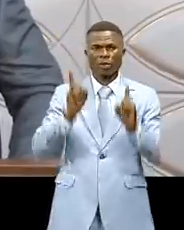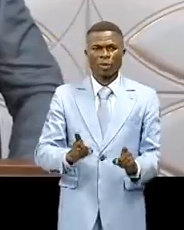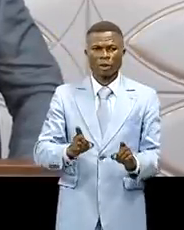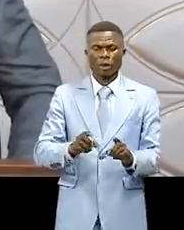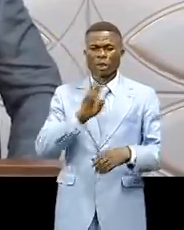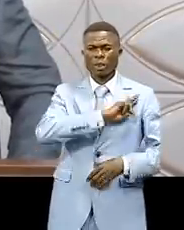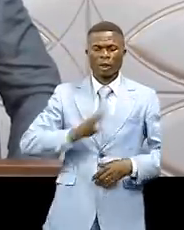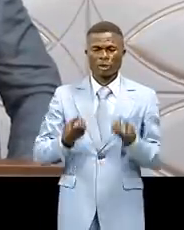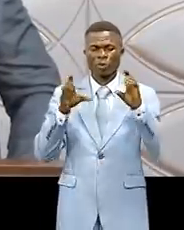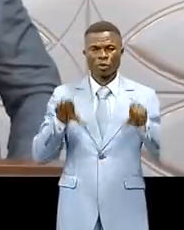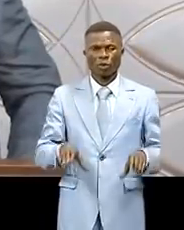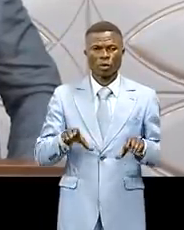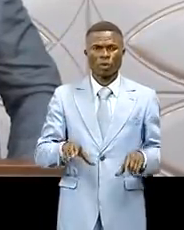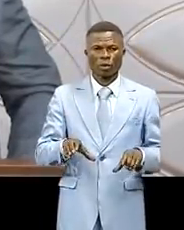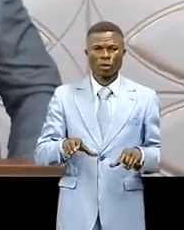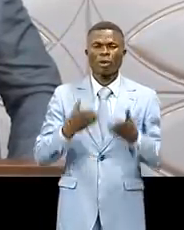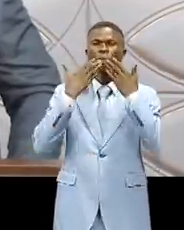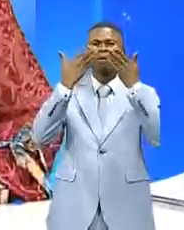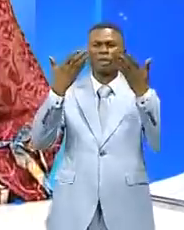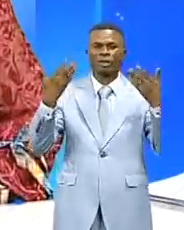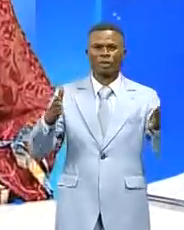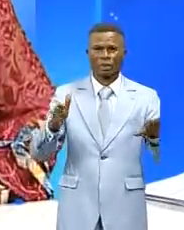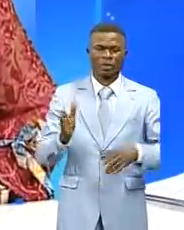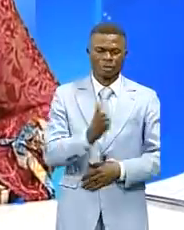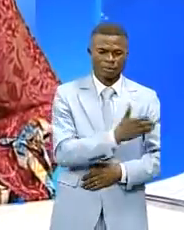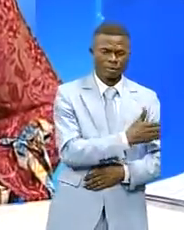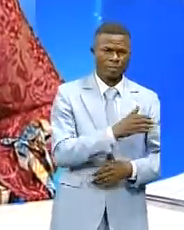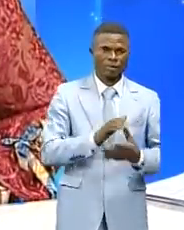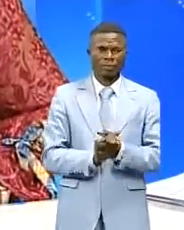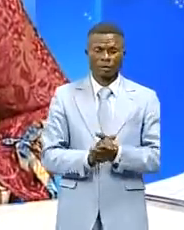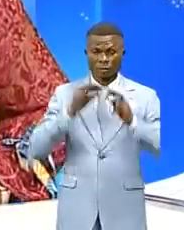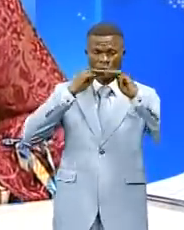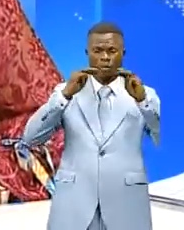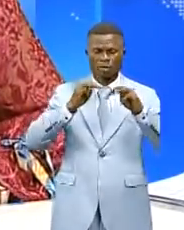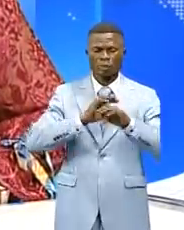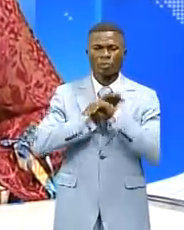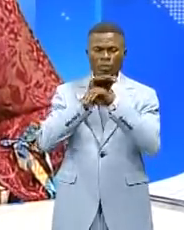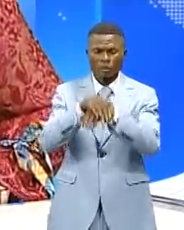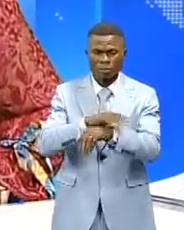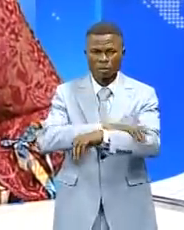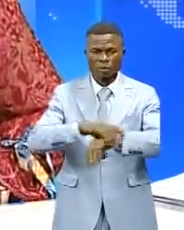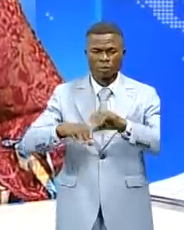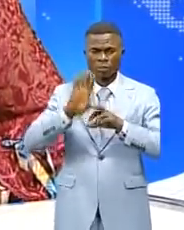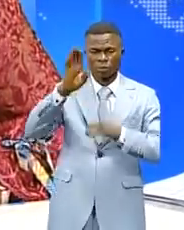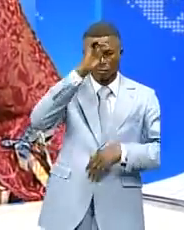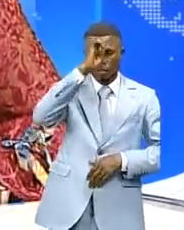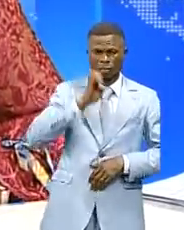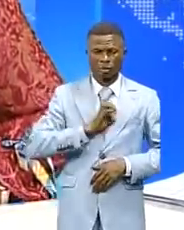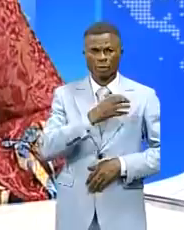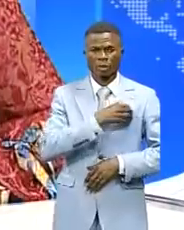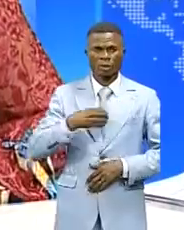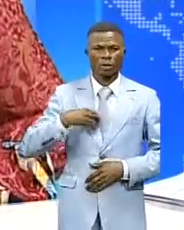république démocratique du congo je vous laisse mais ce message de compassion de son excellence madame la ministre